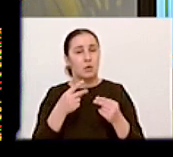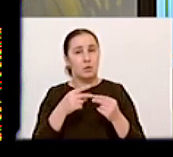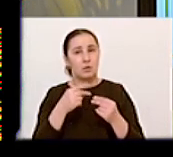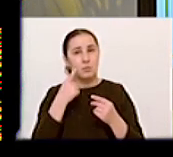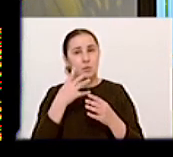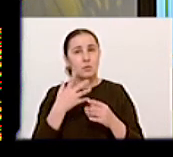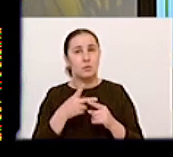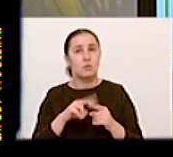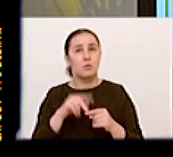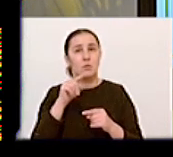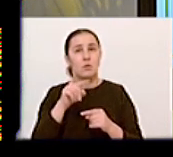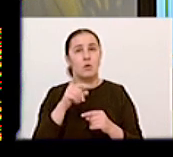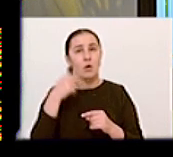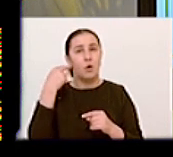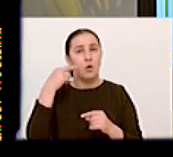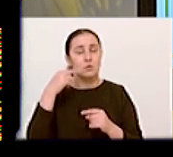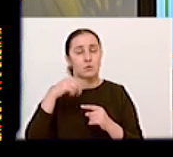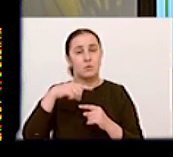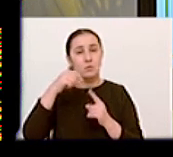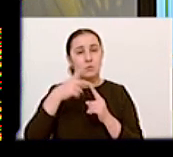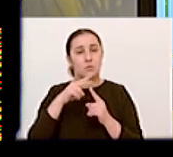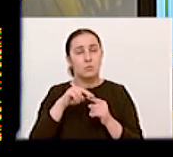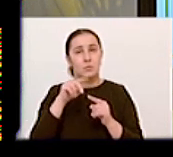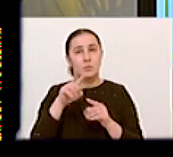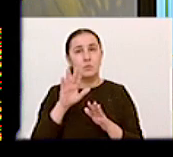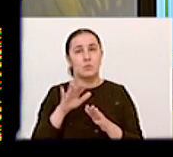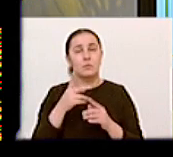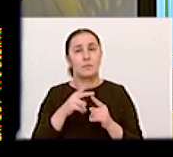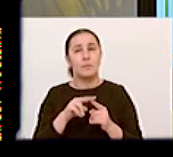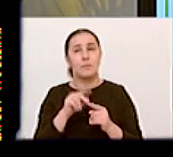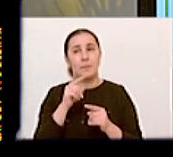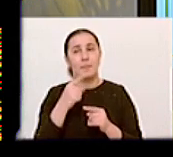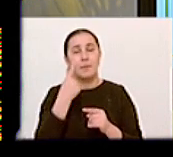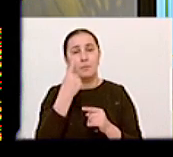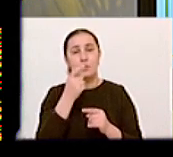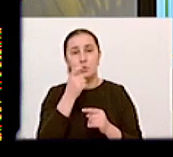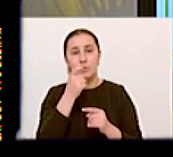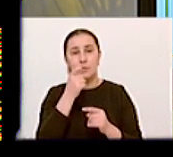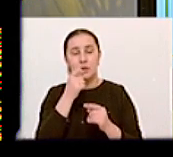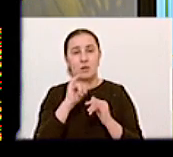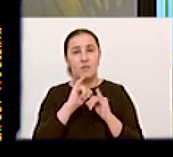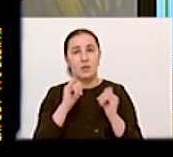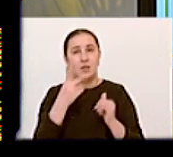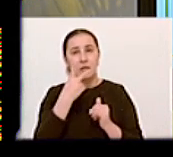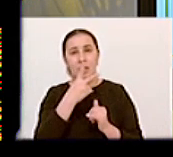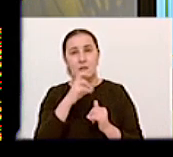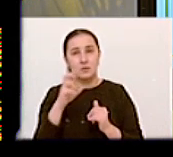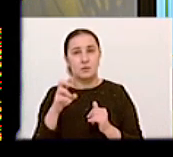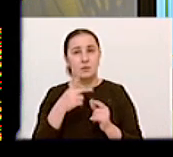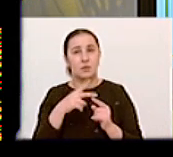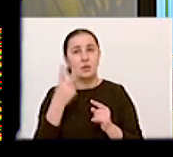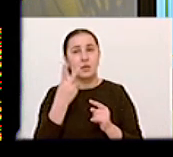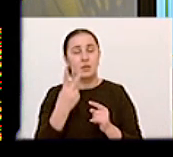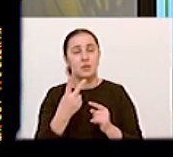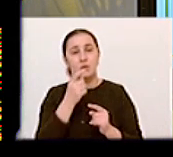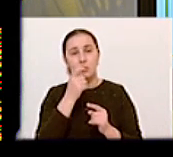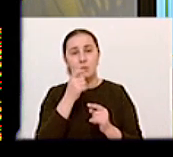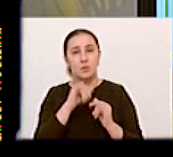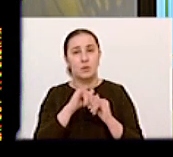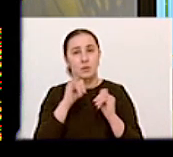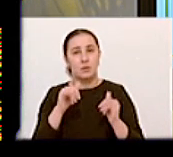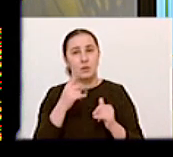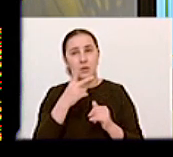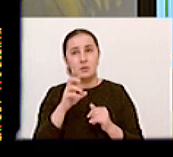bildiradi. Olchiga o'xshash belgilar qo'yilsa, bu demak bir tuxumdan rivojlangan egizaklar, iki tuxumdan